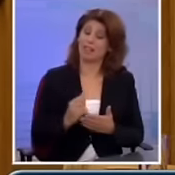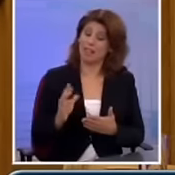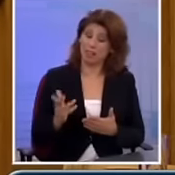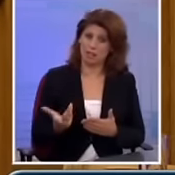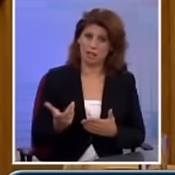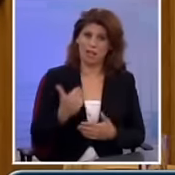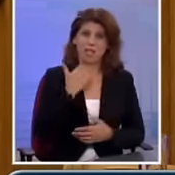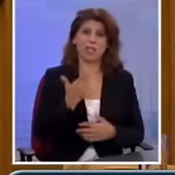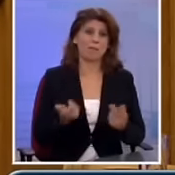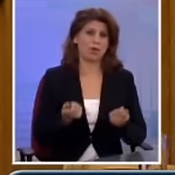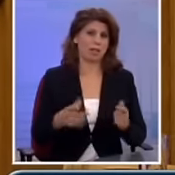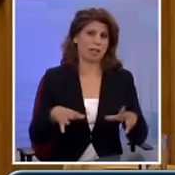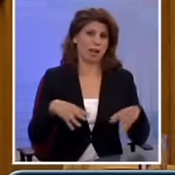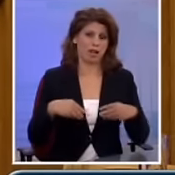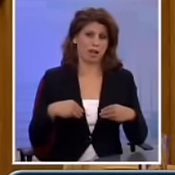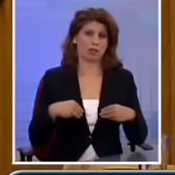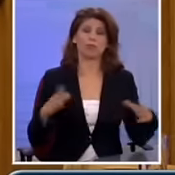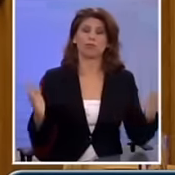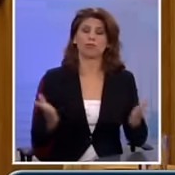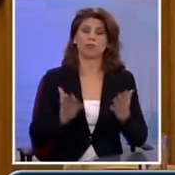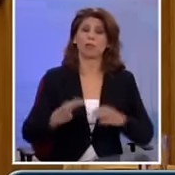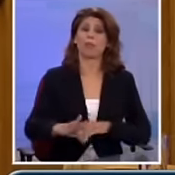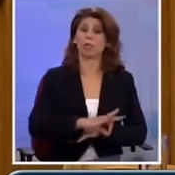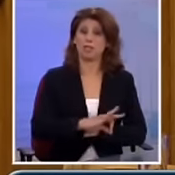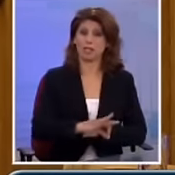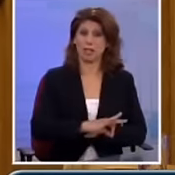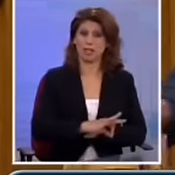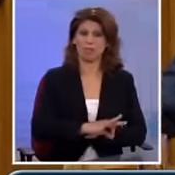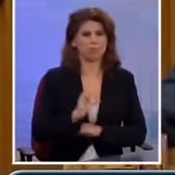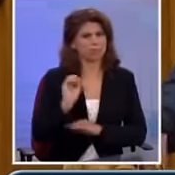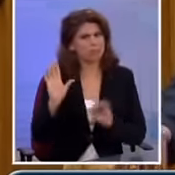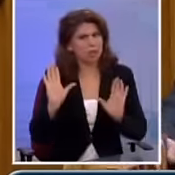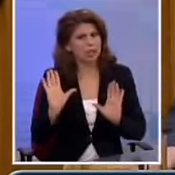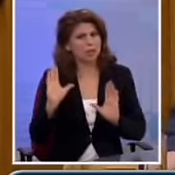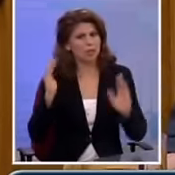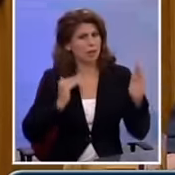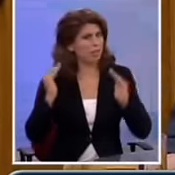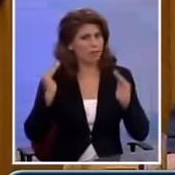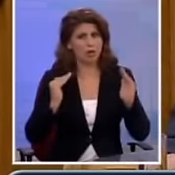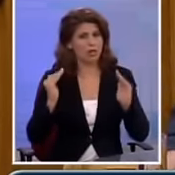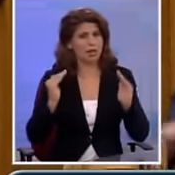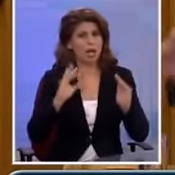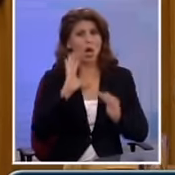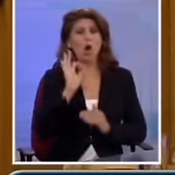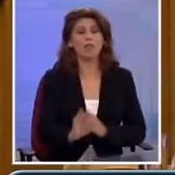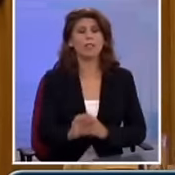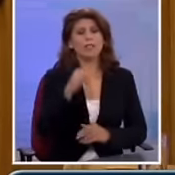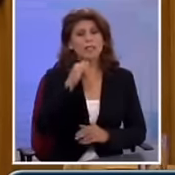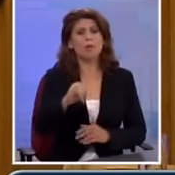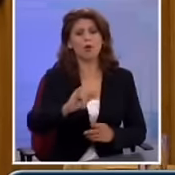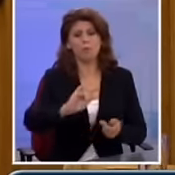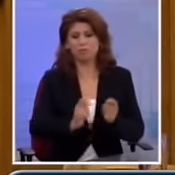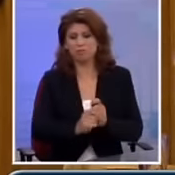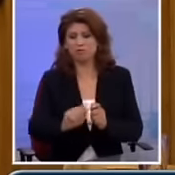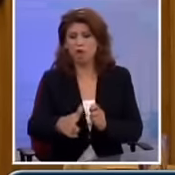δεν μπορεί να γίνει ανεκτό οποιοδήποτε σχέδιο που πέρα από κάθε αμφιβολία πια οδηγεί στη μόνιμη